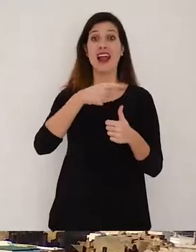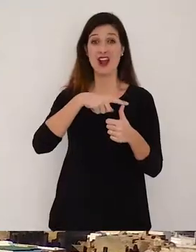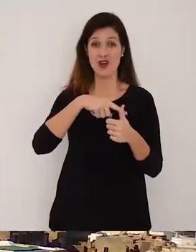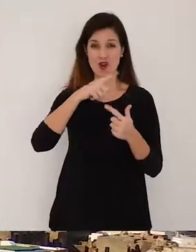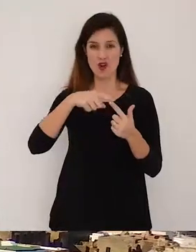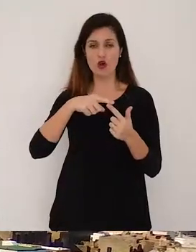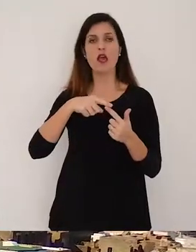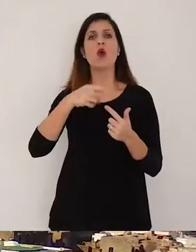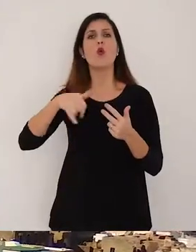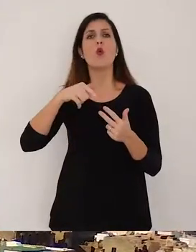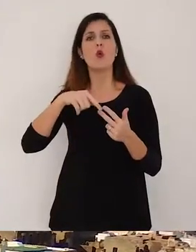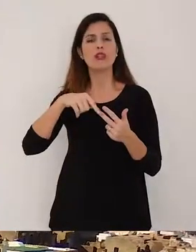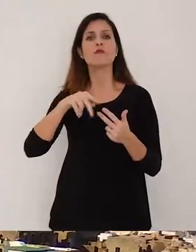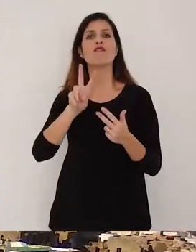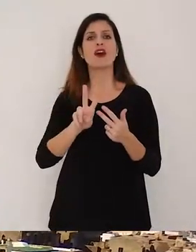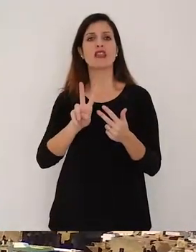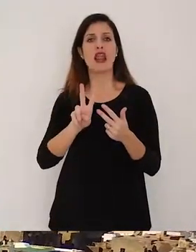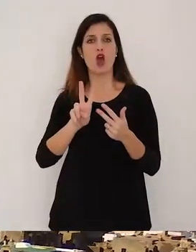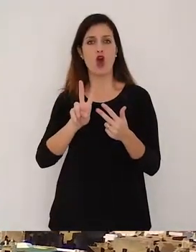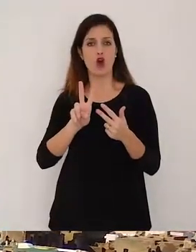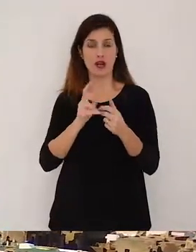dei Vernaleone, ultimi feudatari.